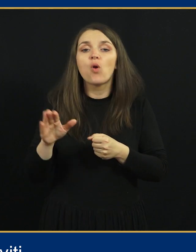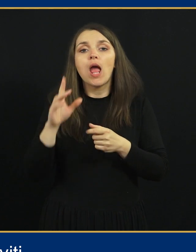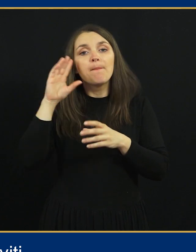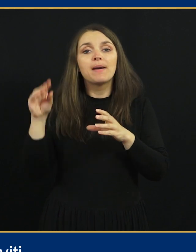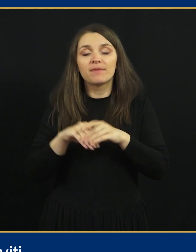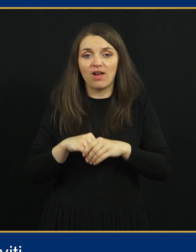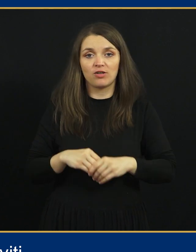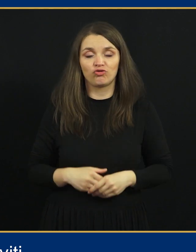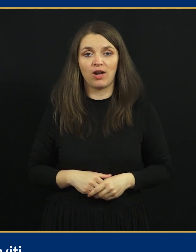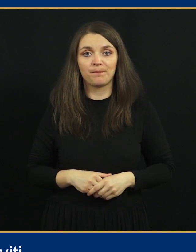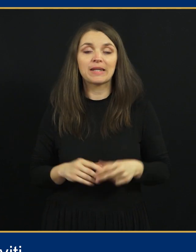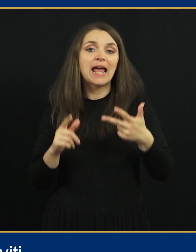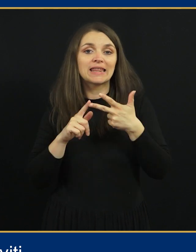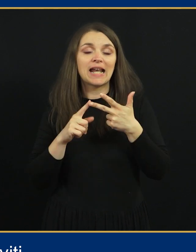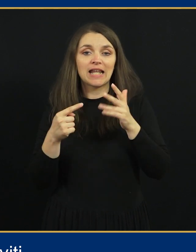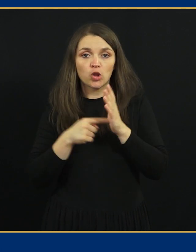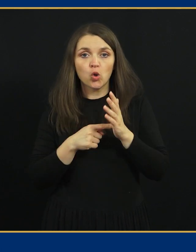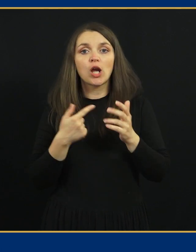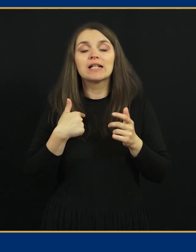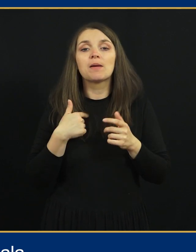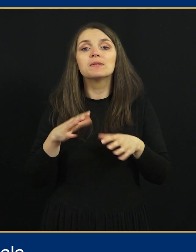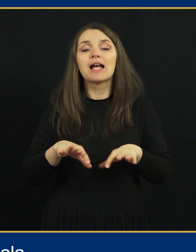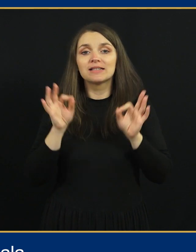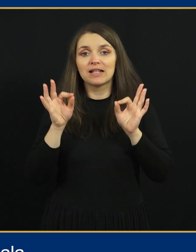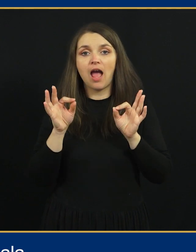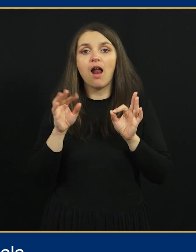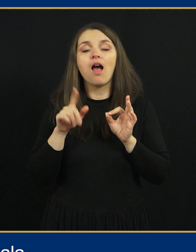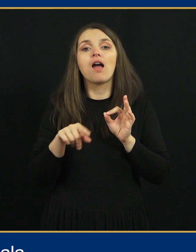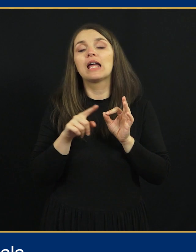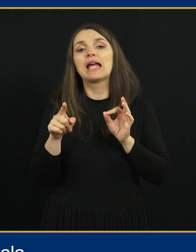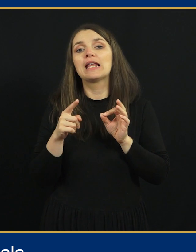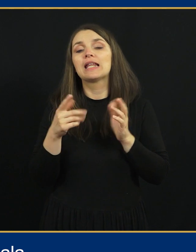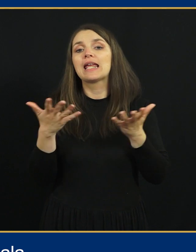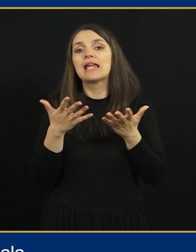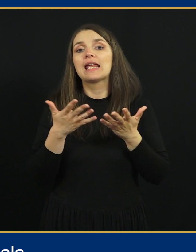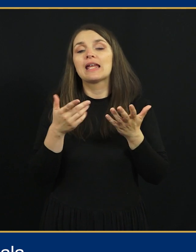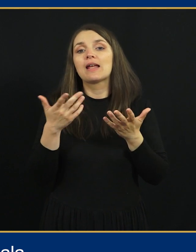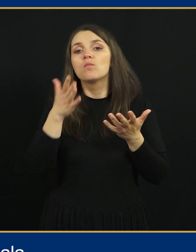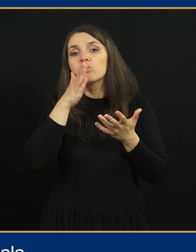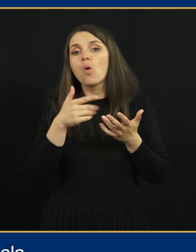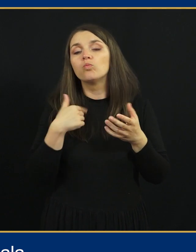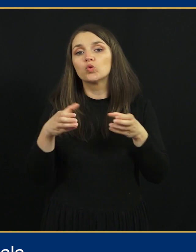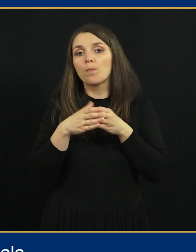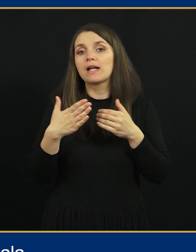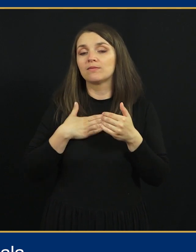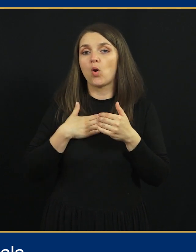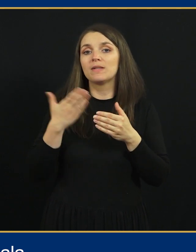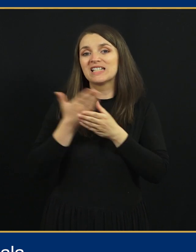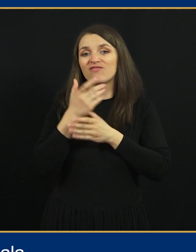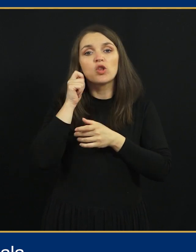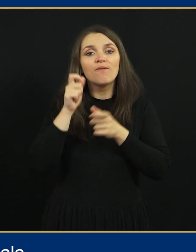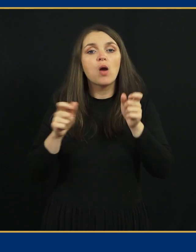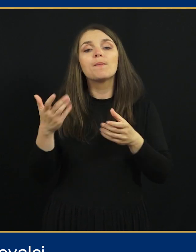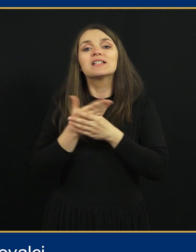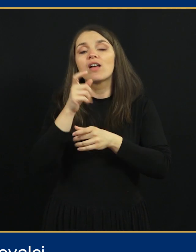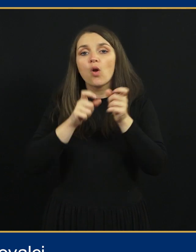že postavili svoja prebivališča. Tretja točka, ki sem jo zaznala in v katero se bom